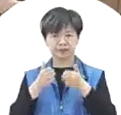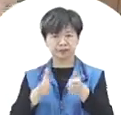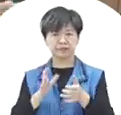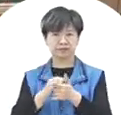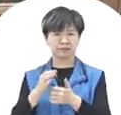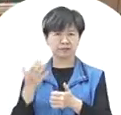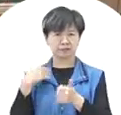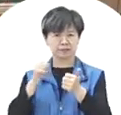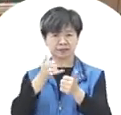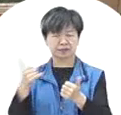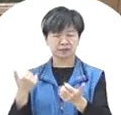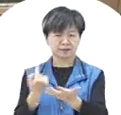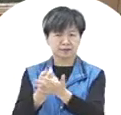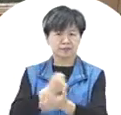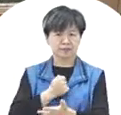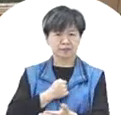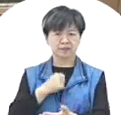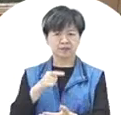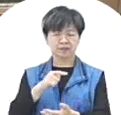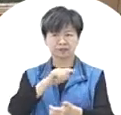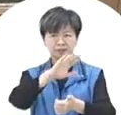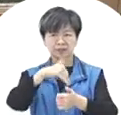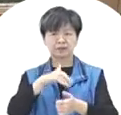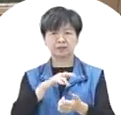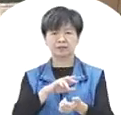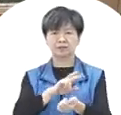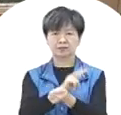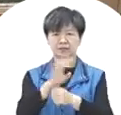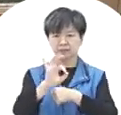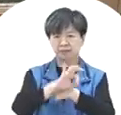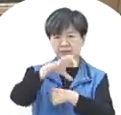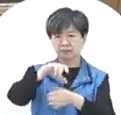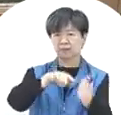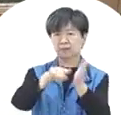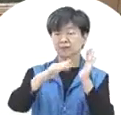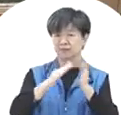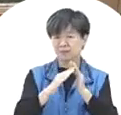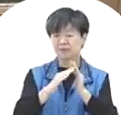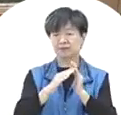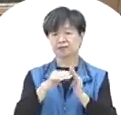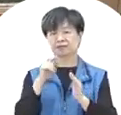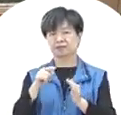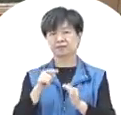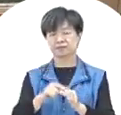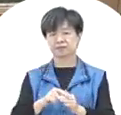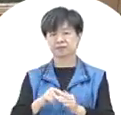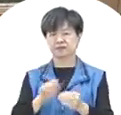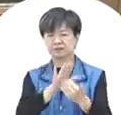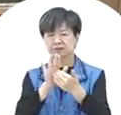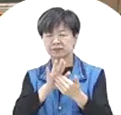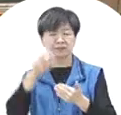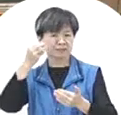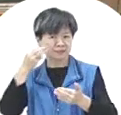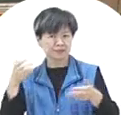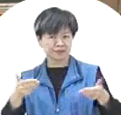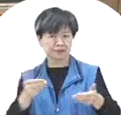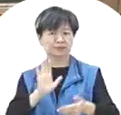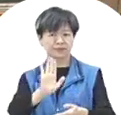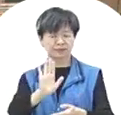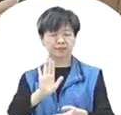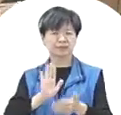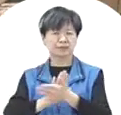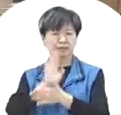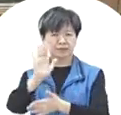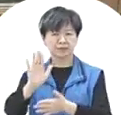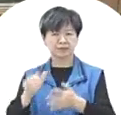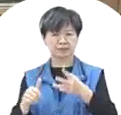那议员有参与就知道哈，说我们有找林试所的专家，还有一些专家呢来做防治的部分。那第二个部分呢，在未来的